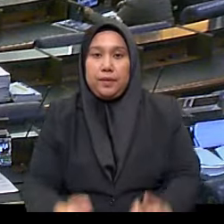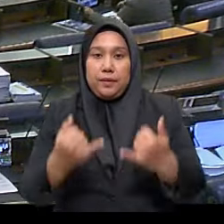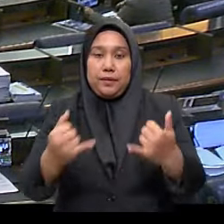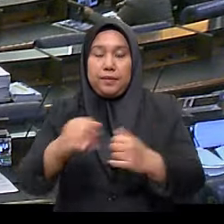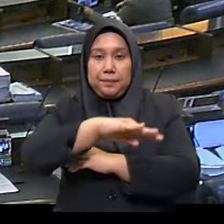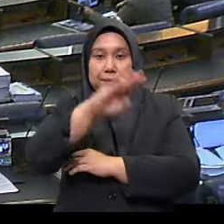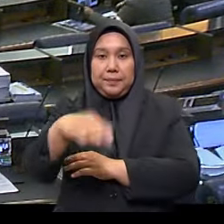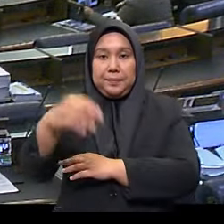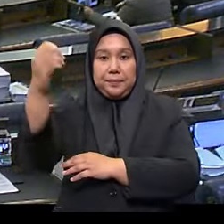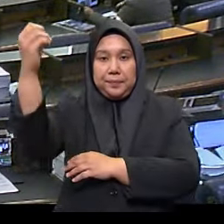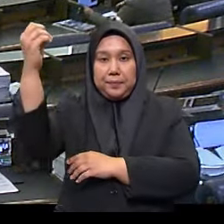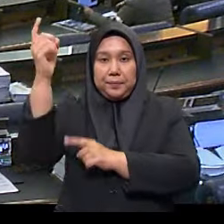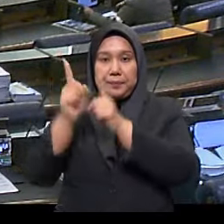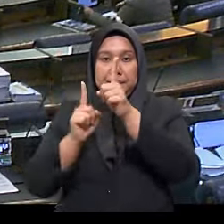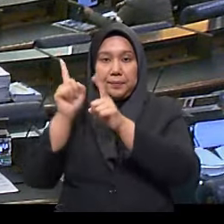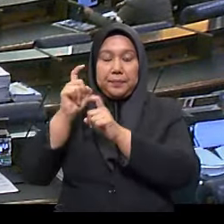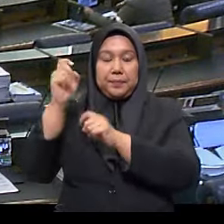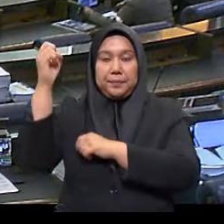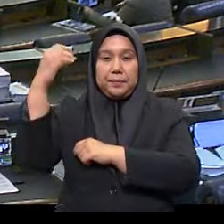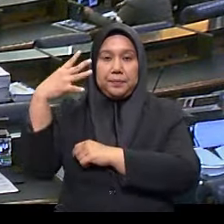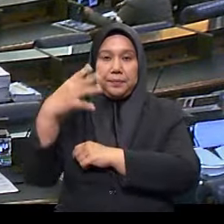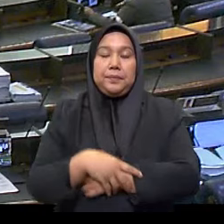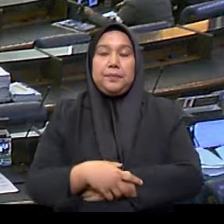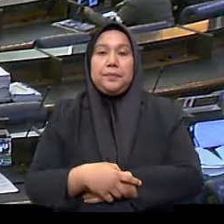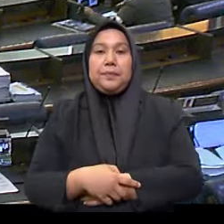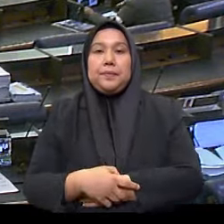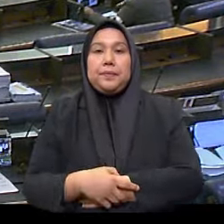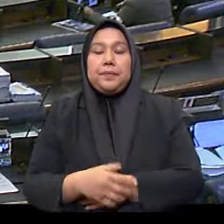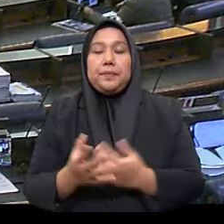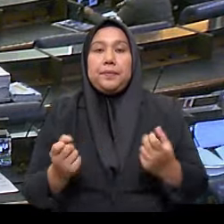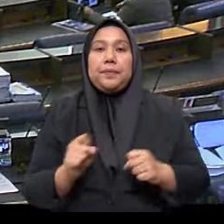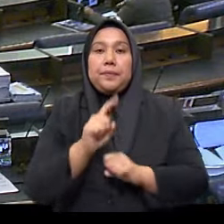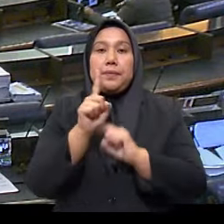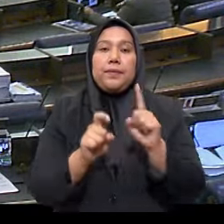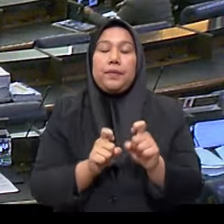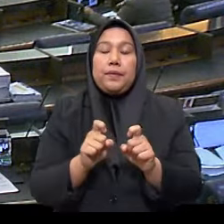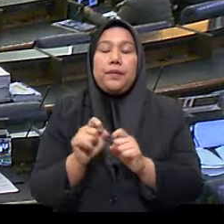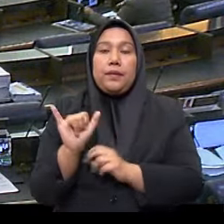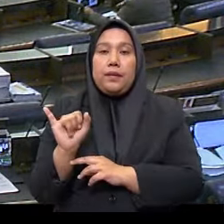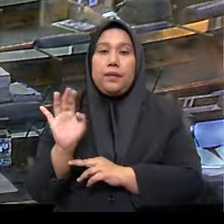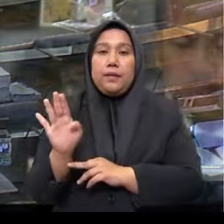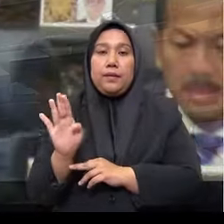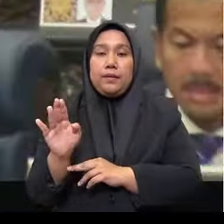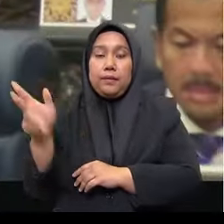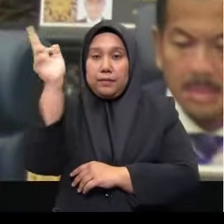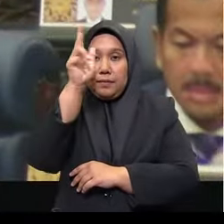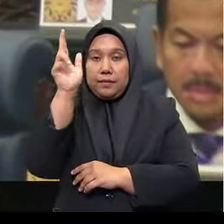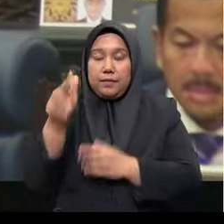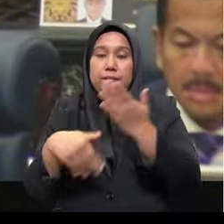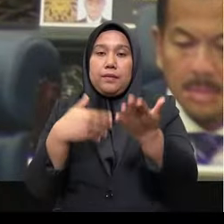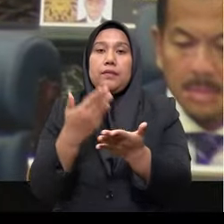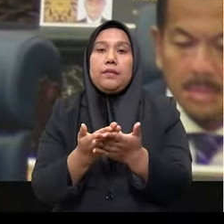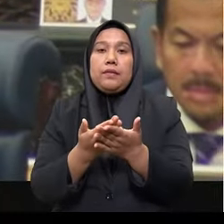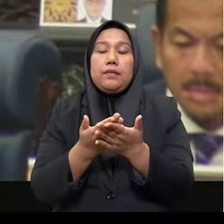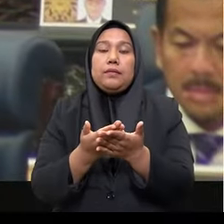kasih banyak di Ketua Soalan Tambahan. Saya ingin bertanya yang berhormat, adakah kerajaan bercadang